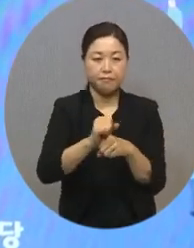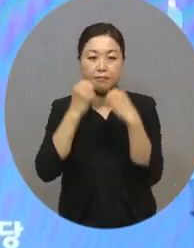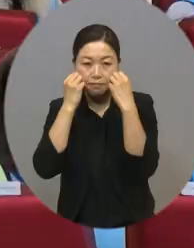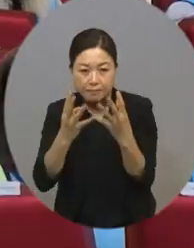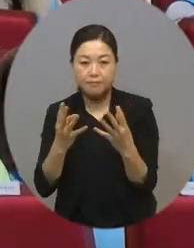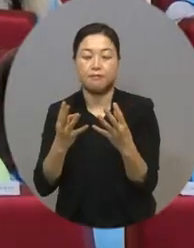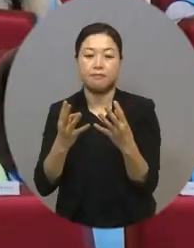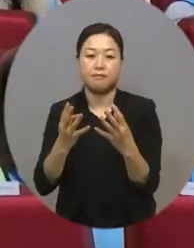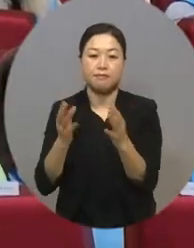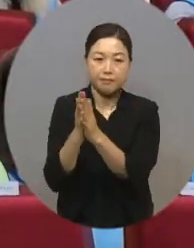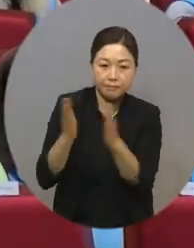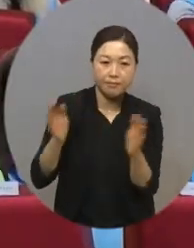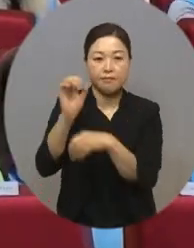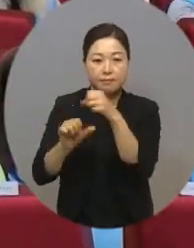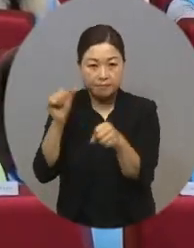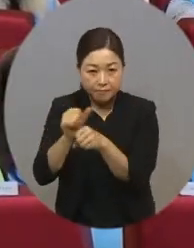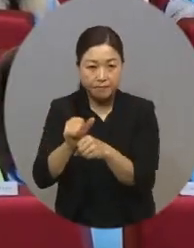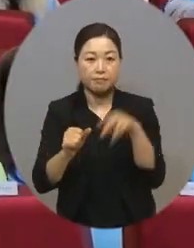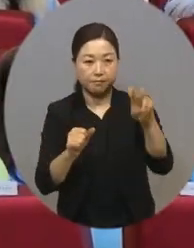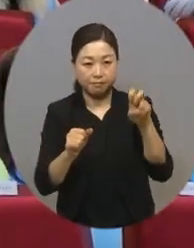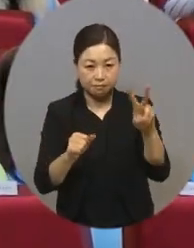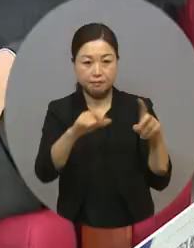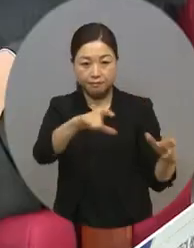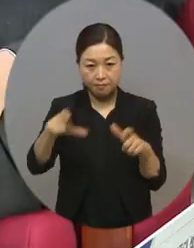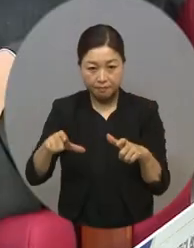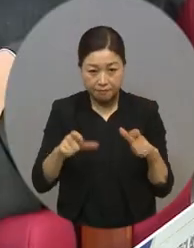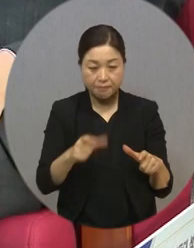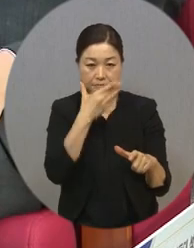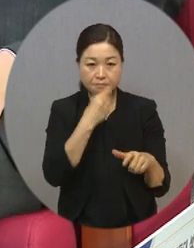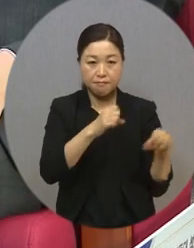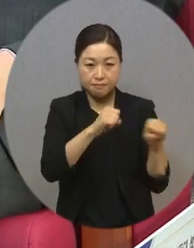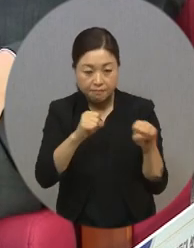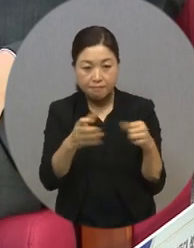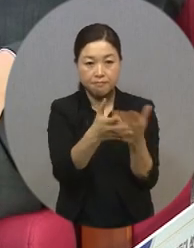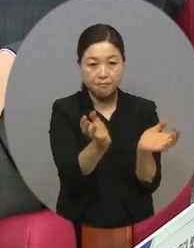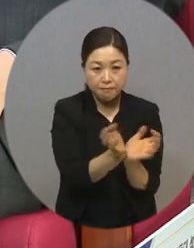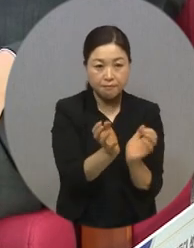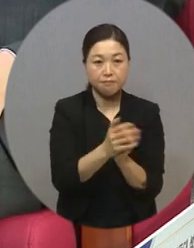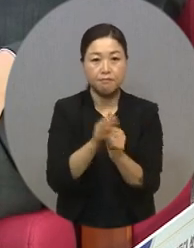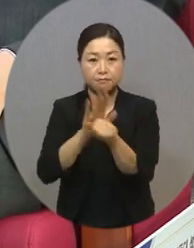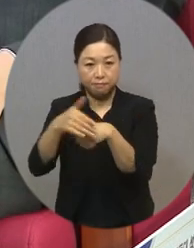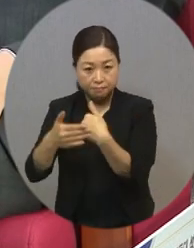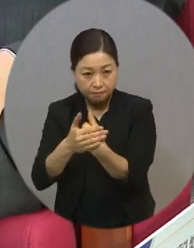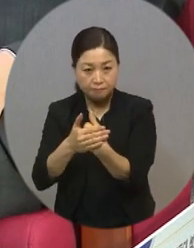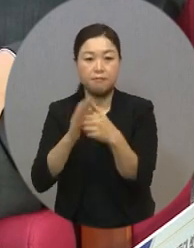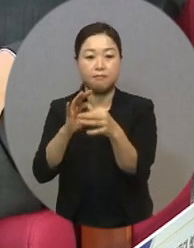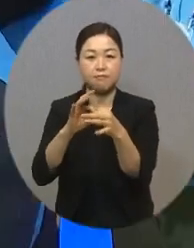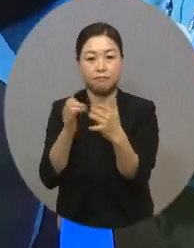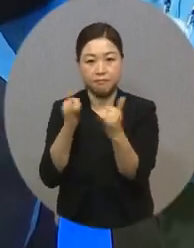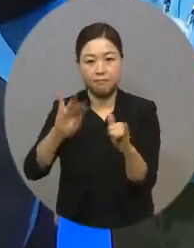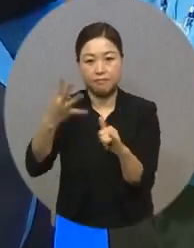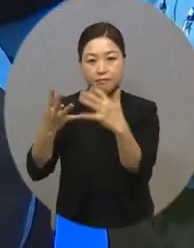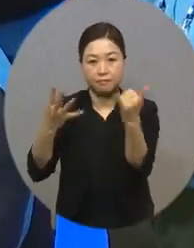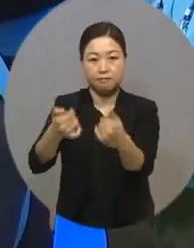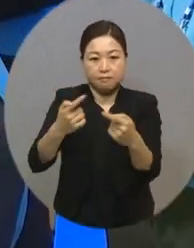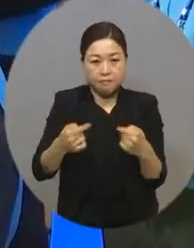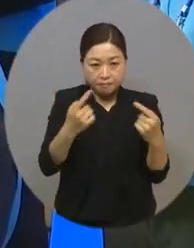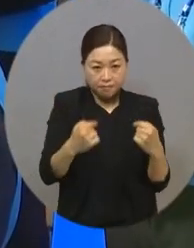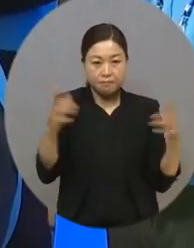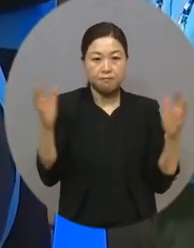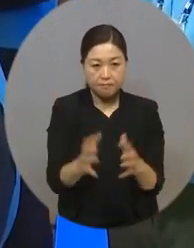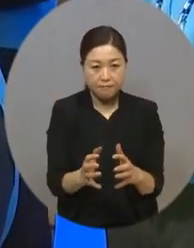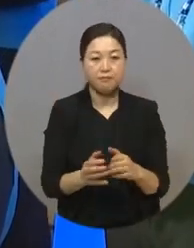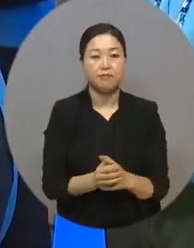주제로 22개 시군 복지 기동 대원과 협력기관 관계자 등 400여 명이 모여 그동안 도민의